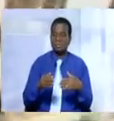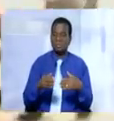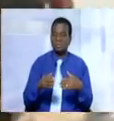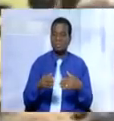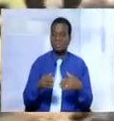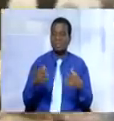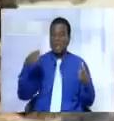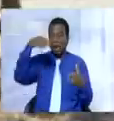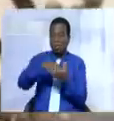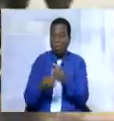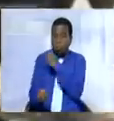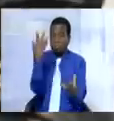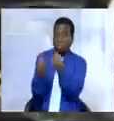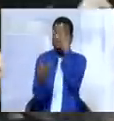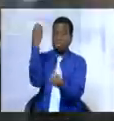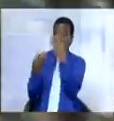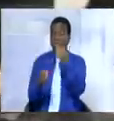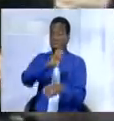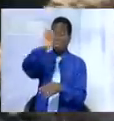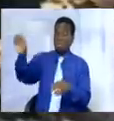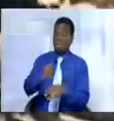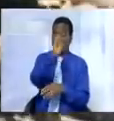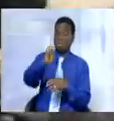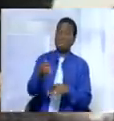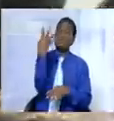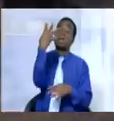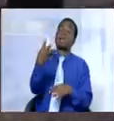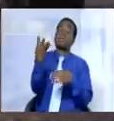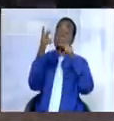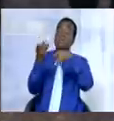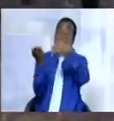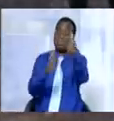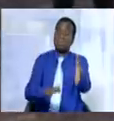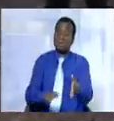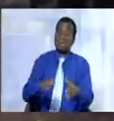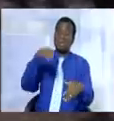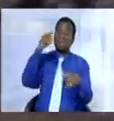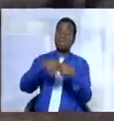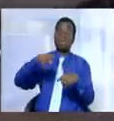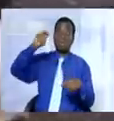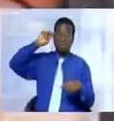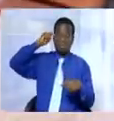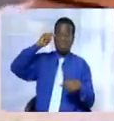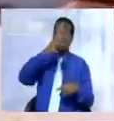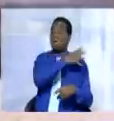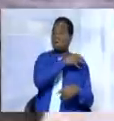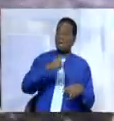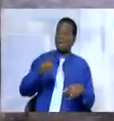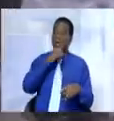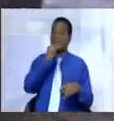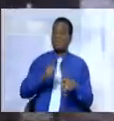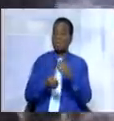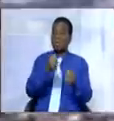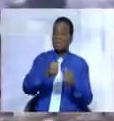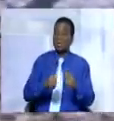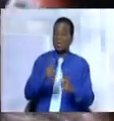Un double attentat suicide mercredi à Beyrouth a fait 4 morts et 70 blessés. 2 kamikazes, l'un circulant à moto et l'autre en